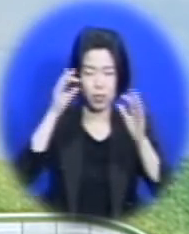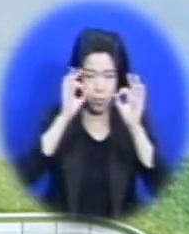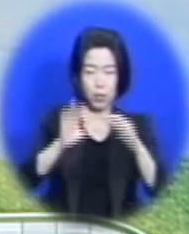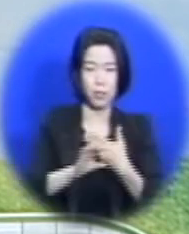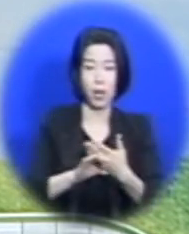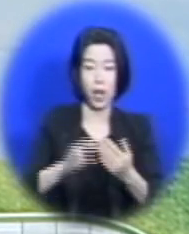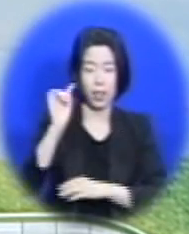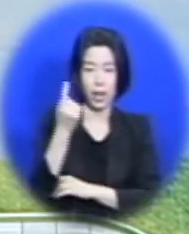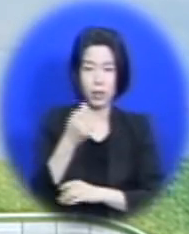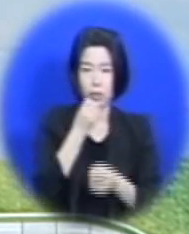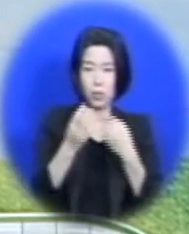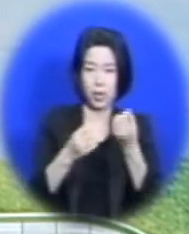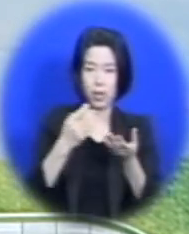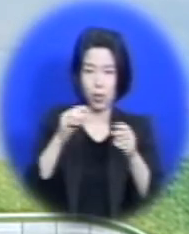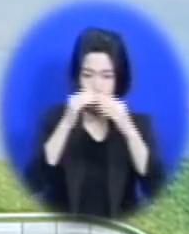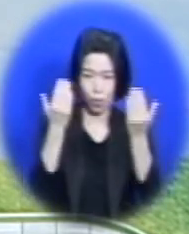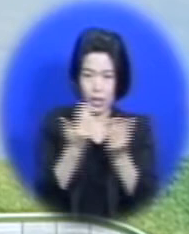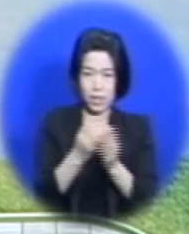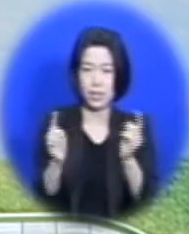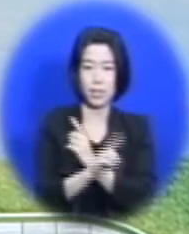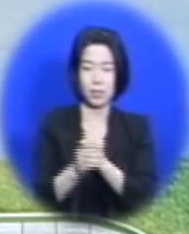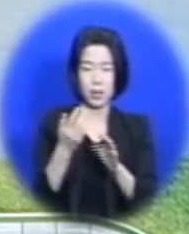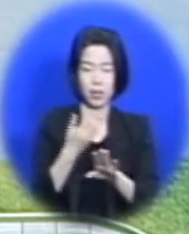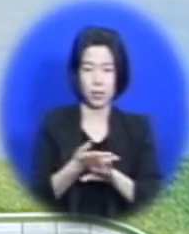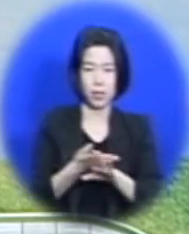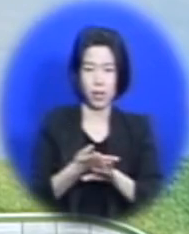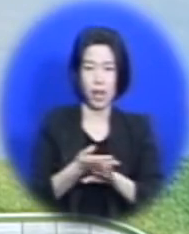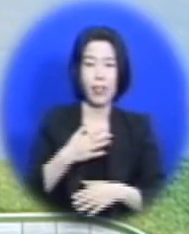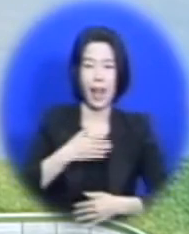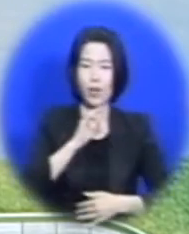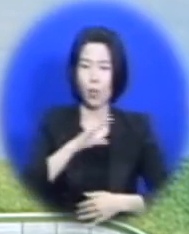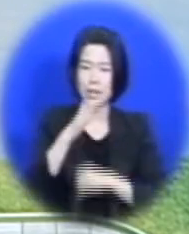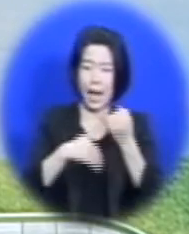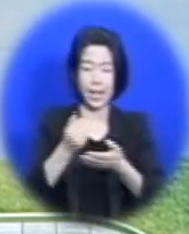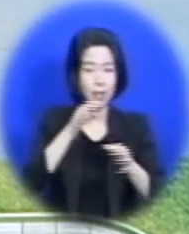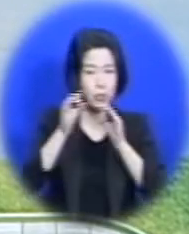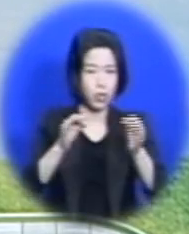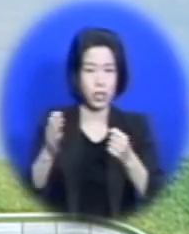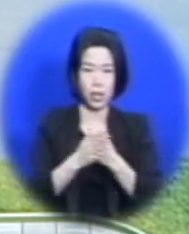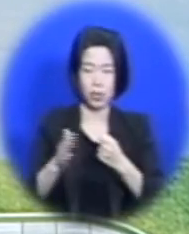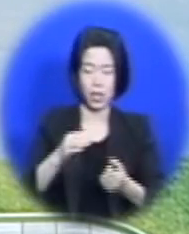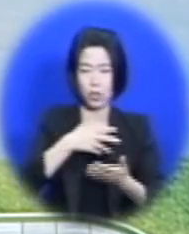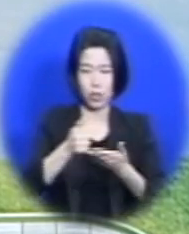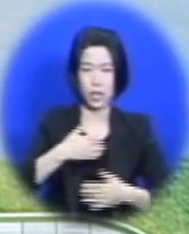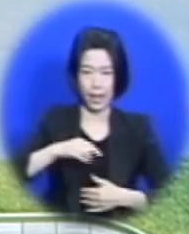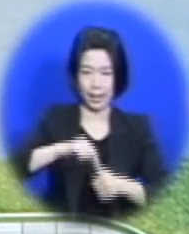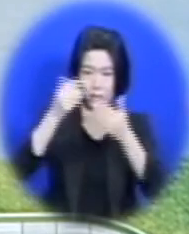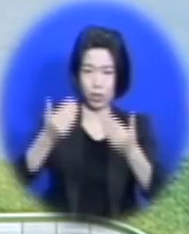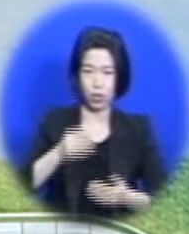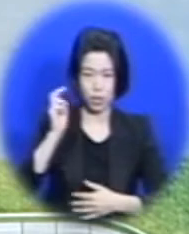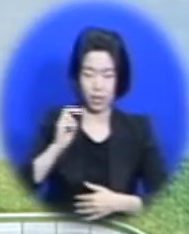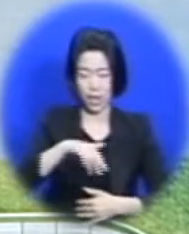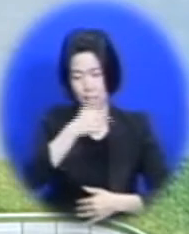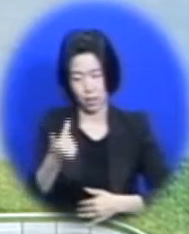다윗의 고백이 완전히 달라집니다. 나는 오직 하나님께 부르짖을 것이니 주님께서 나를 건져주실 것이다.